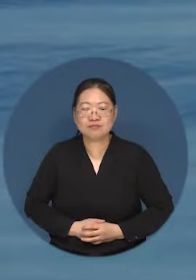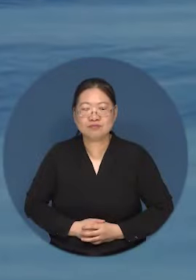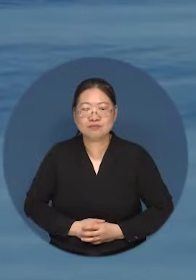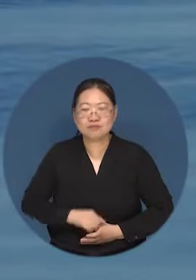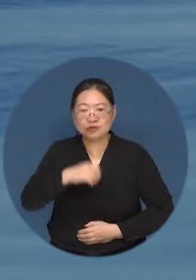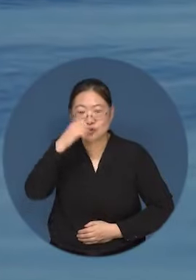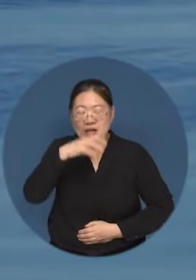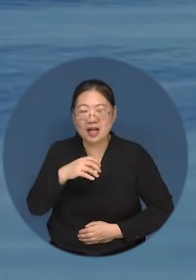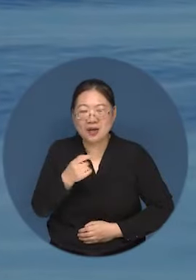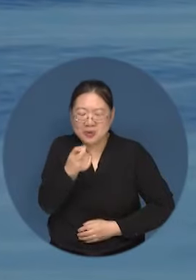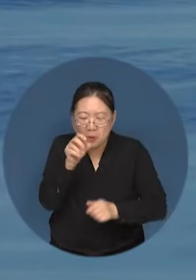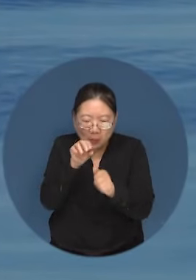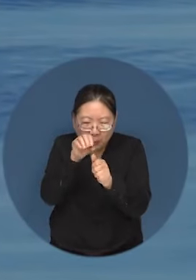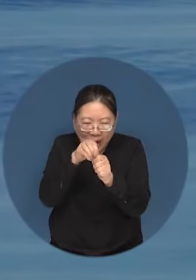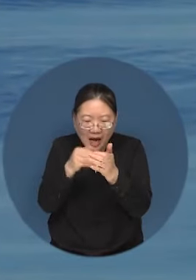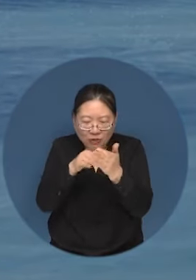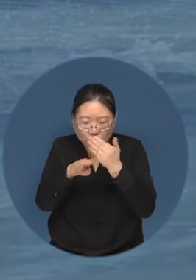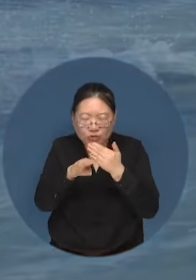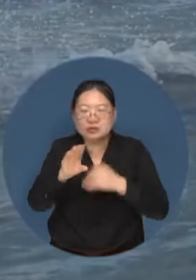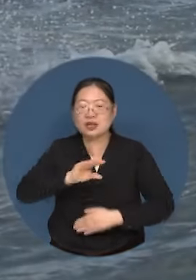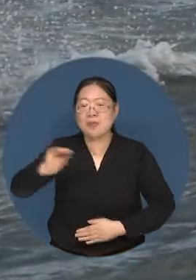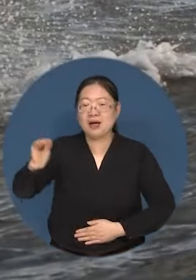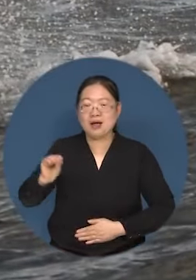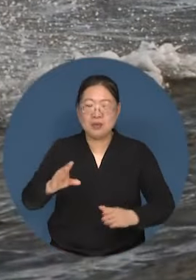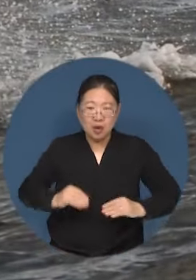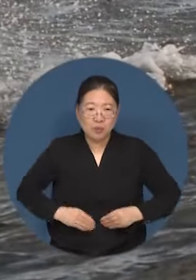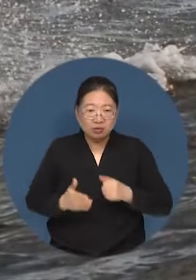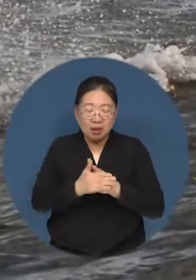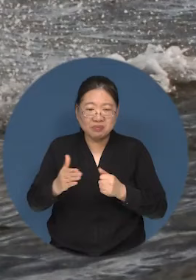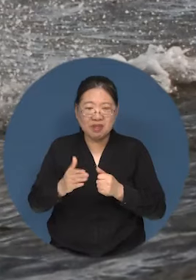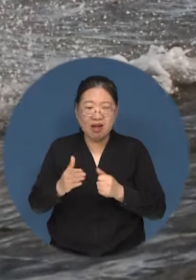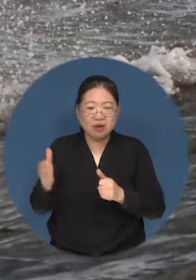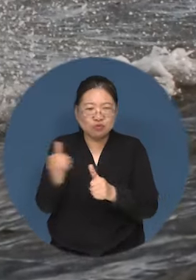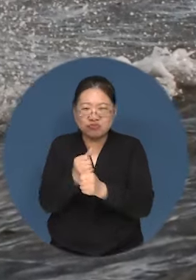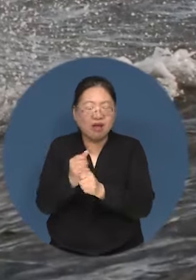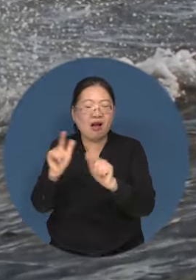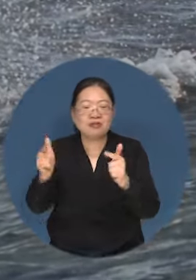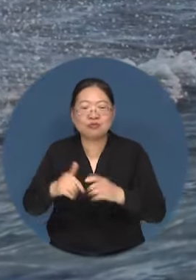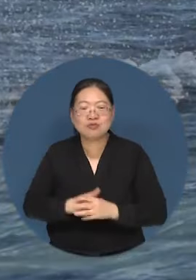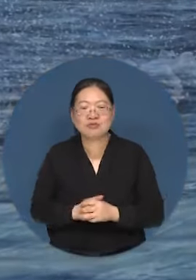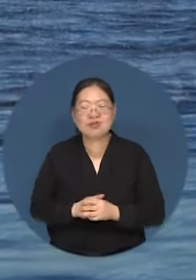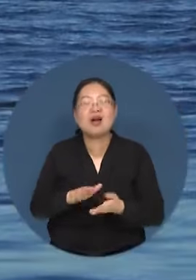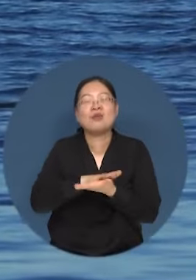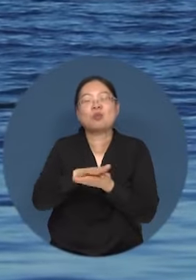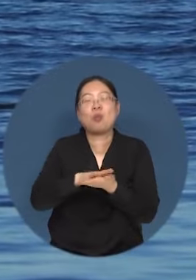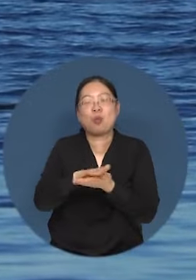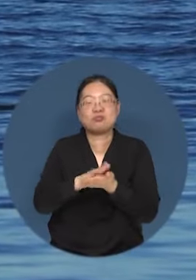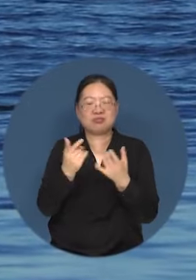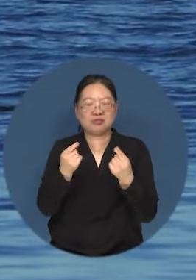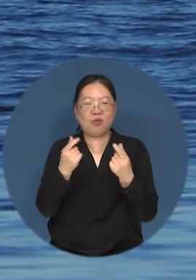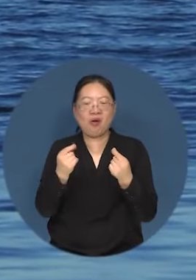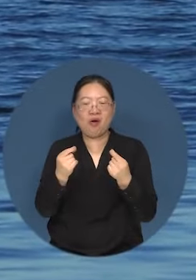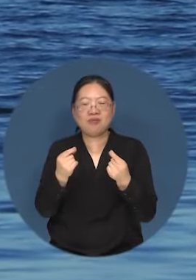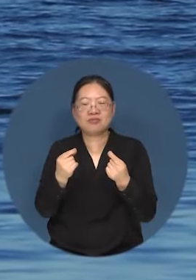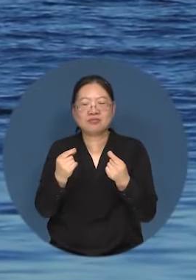혓바닥만 조금 떼먹고 그냥 가버려요. 오호. 그 배가 고파서 사냥을 하는 게 아니고 장난으로? 놀이 일환이죠,